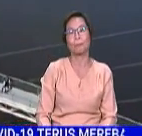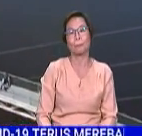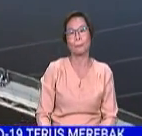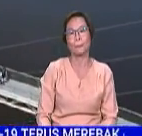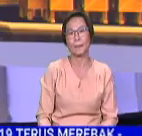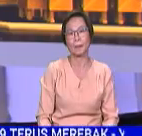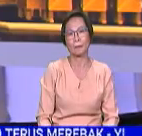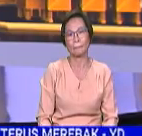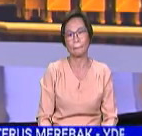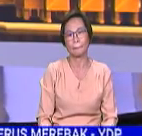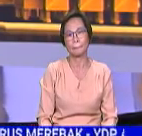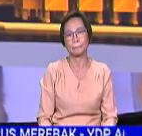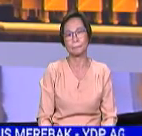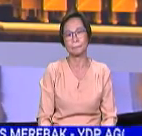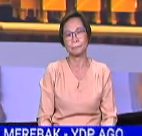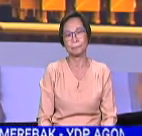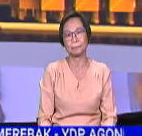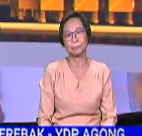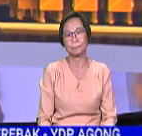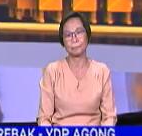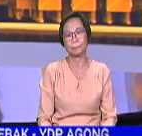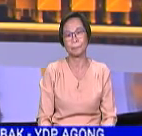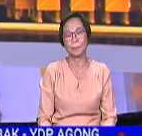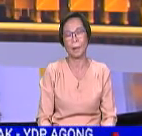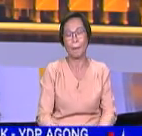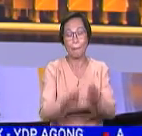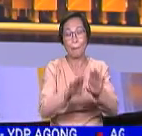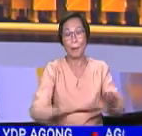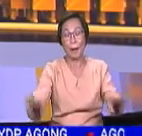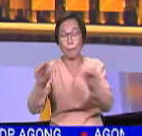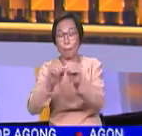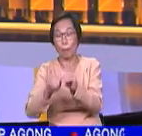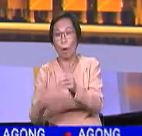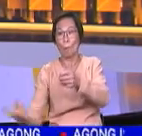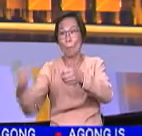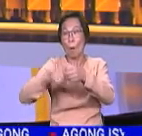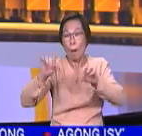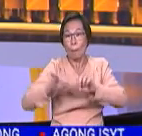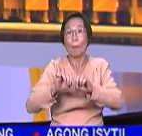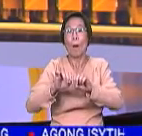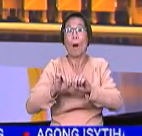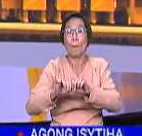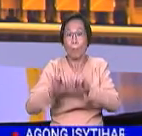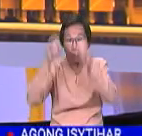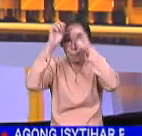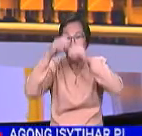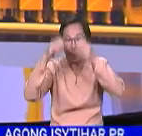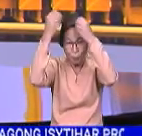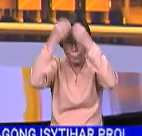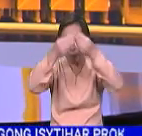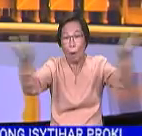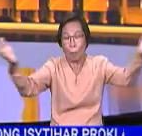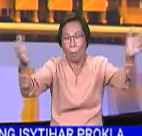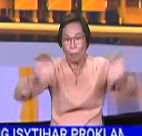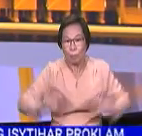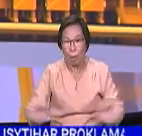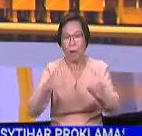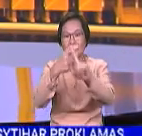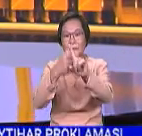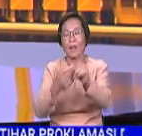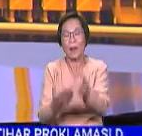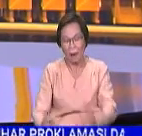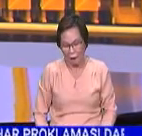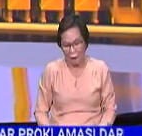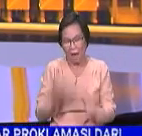hai hai Hai perkembangan lanjut mengenai proklamasi darurat Rawa ini menerusi langsung dari